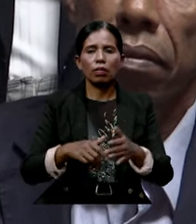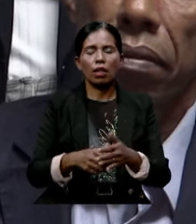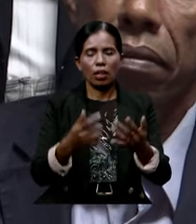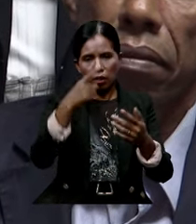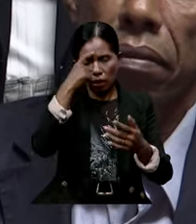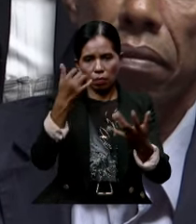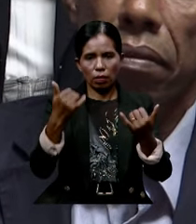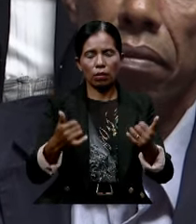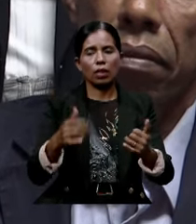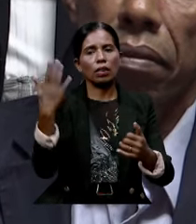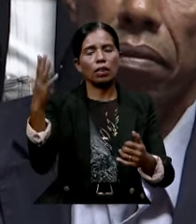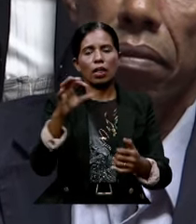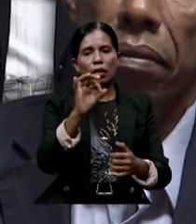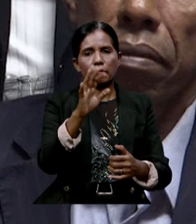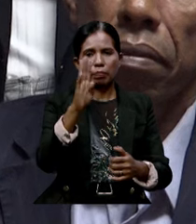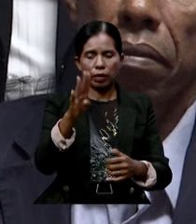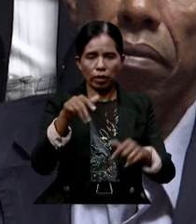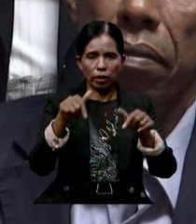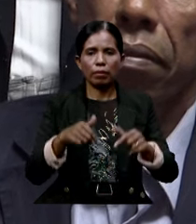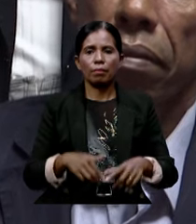iha media sosial ne